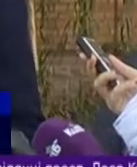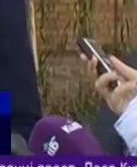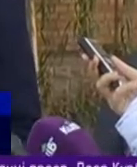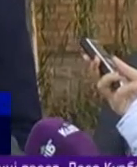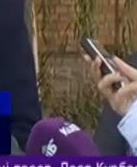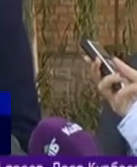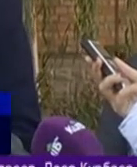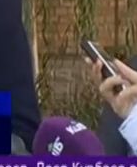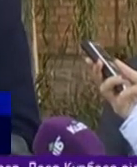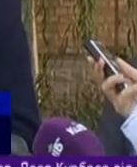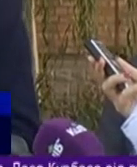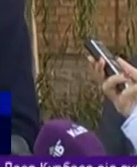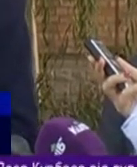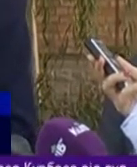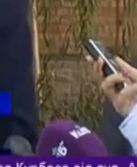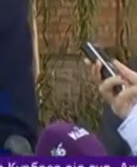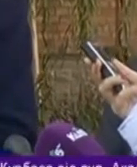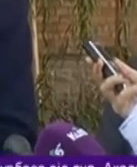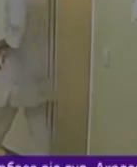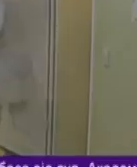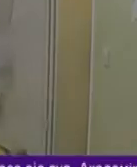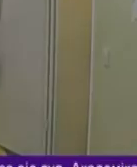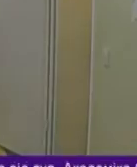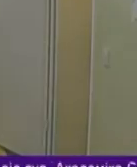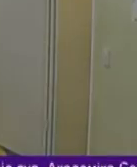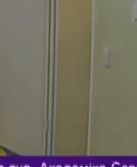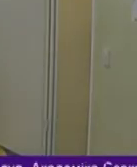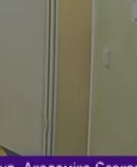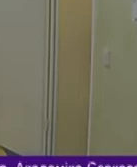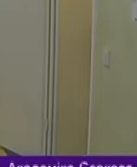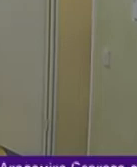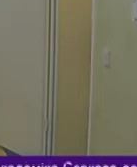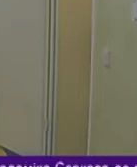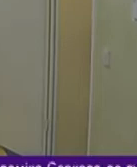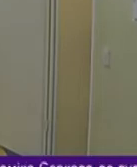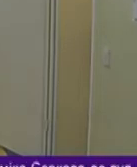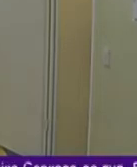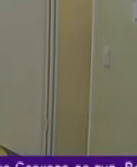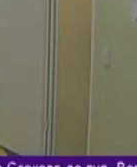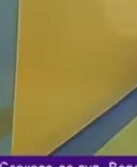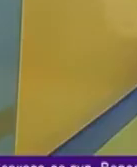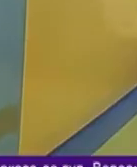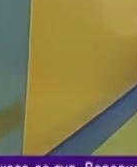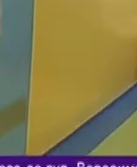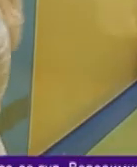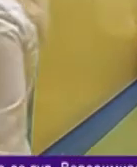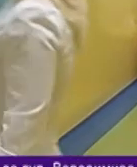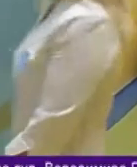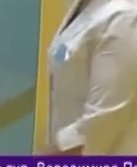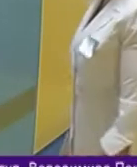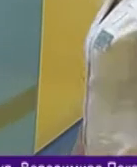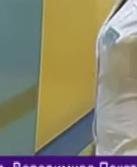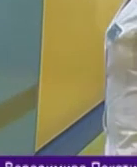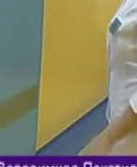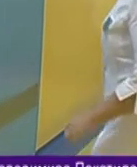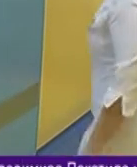вже будемо відкривати нові операційні відділення. Київський міський медичний центр Академія здоров'я людини, який функціонує на